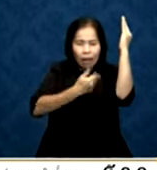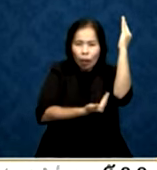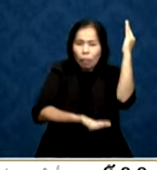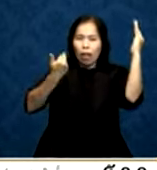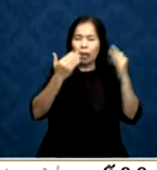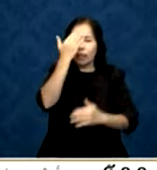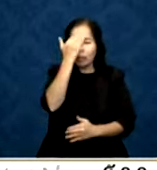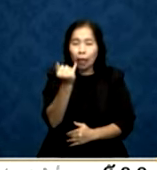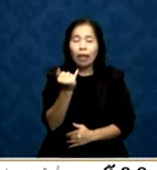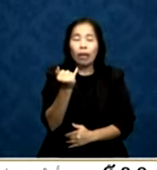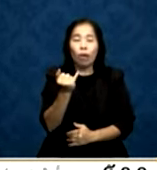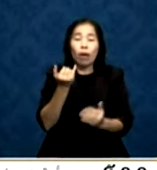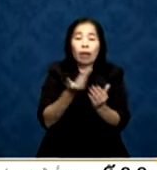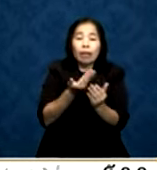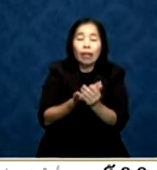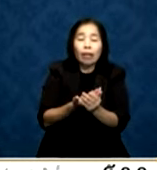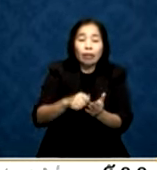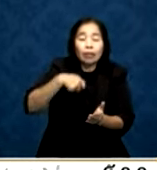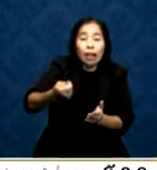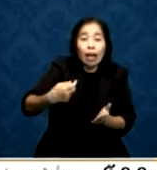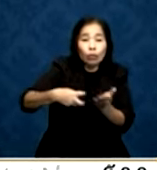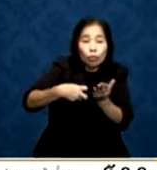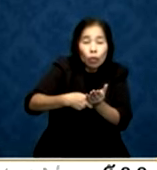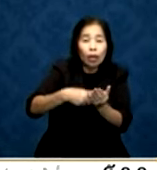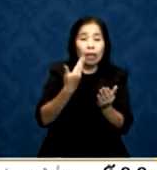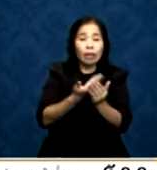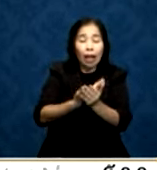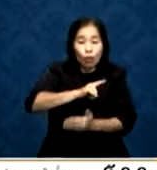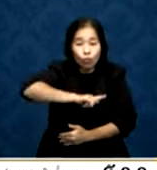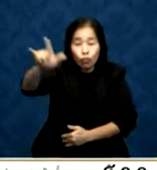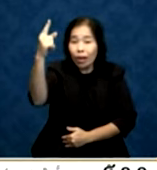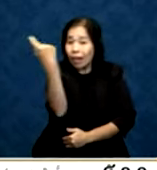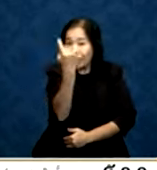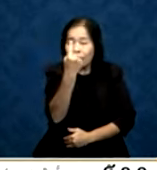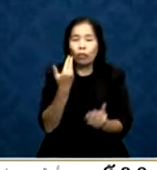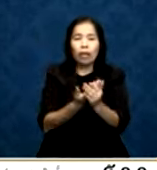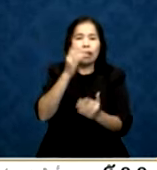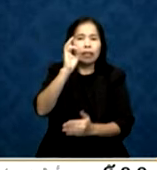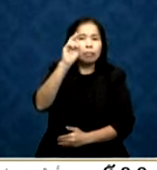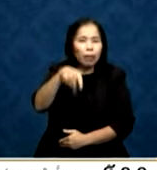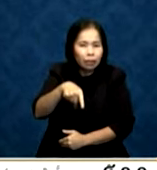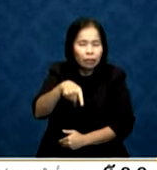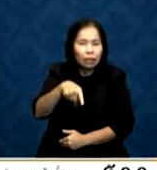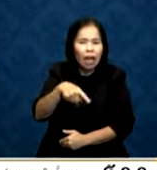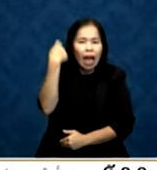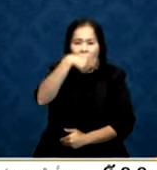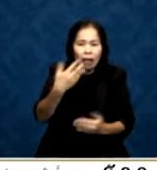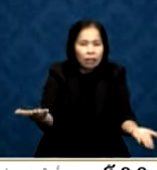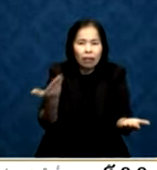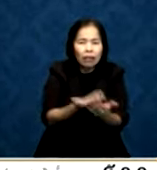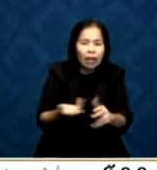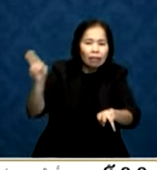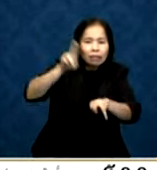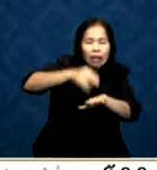ะอัตราคาโยสารเี่ย 7,000 บาทต่อ 1 เที่ยวนะฮะ พ่อผมถามว่าใครที่ไหนจะส